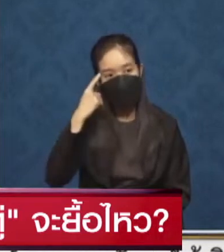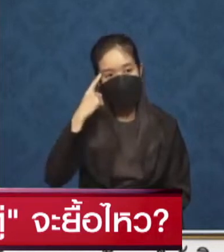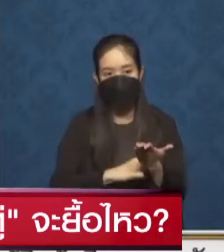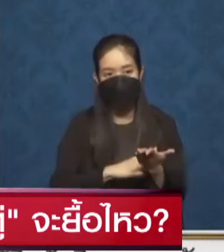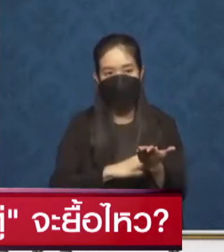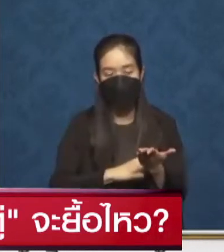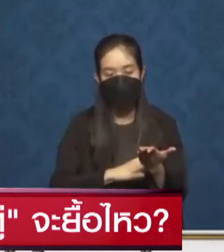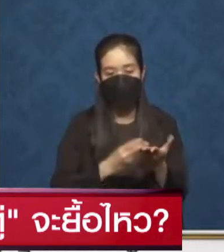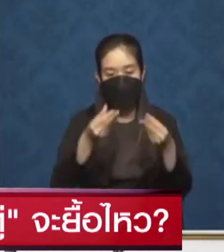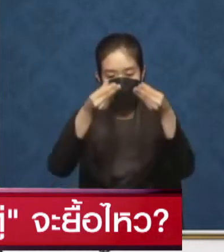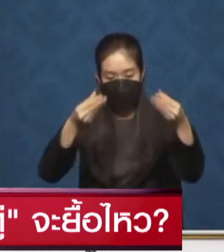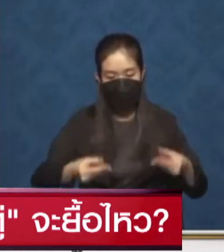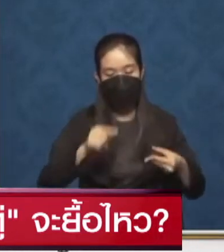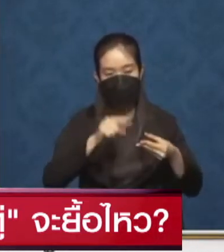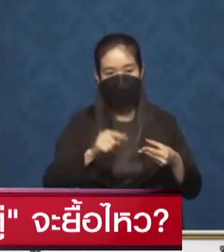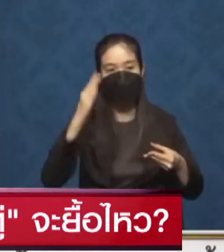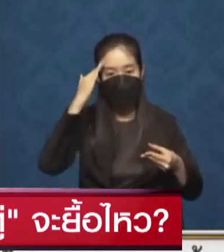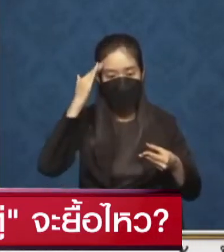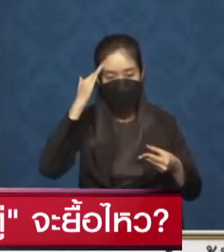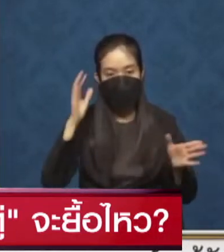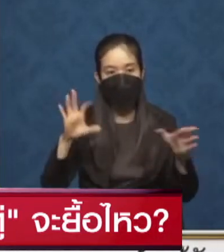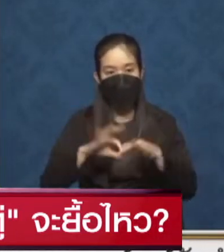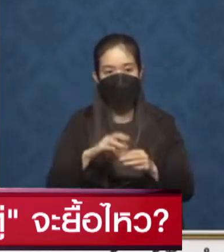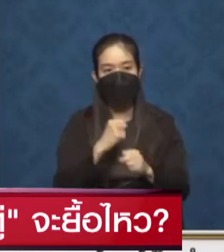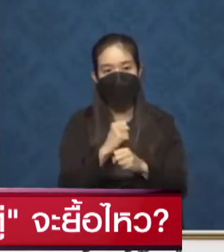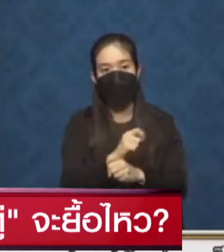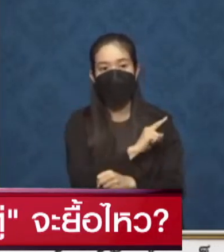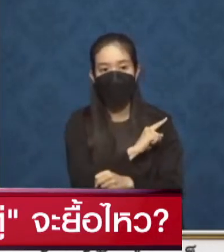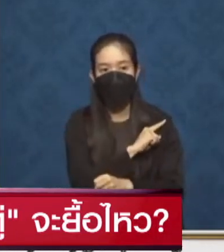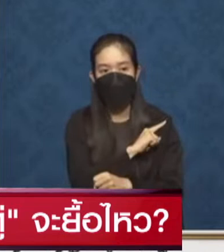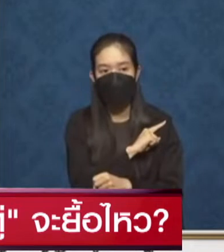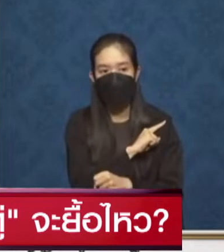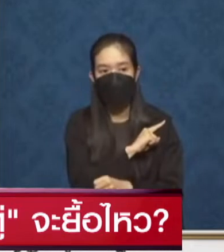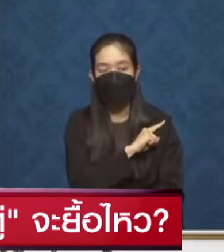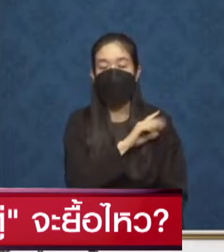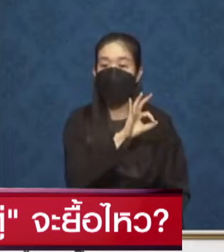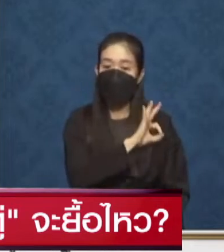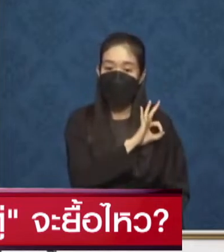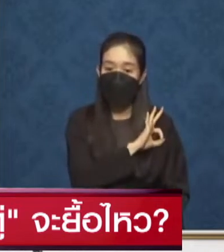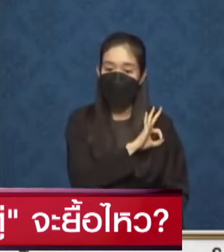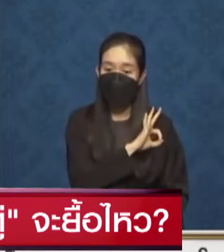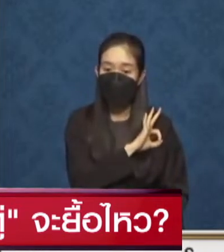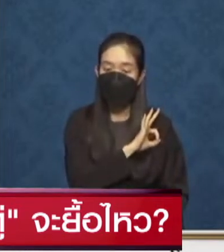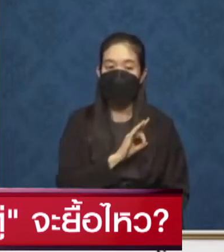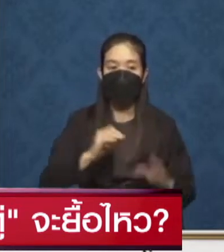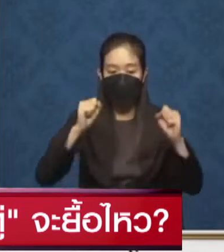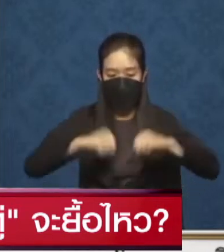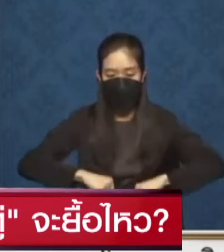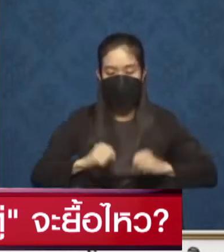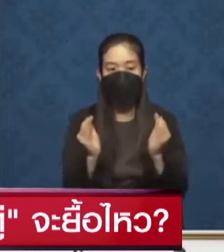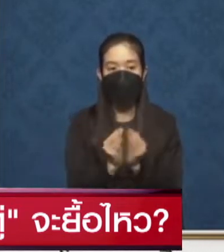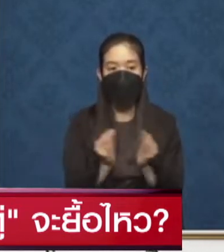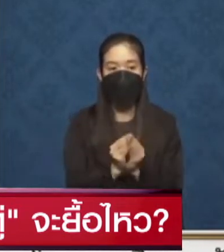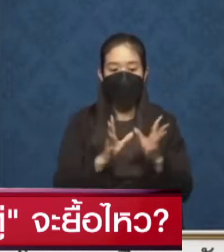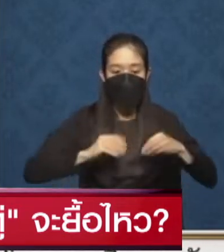องก็ลุกขึ้นแจ้งนะครับว่าเมื่อมียติซ้อนขึ้นมาก็น่าจะโหวตว่าเห็นด้วยกับการนับองค์แบบเสียบบัตรหรือว่าแบบขาน